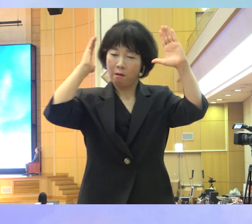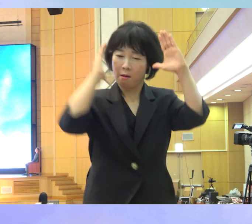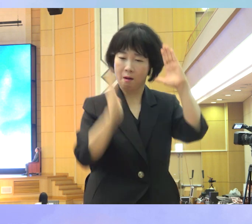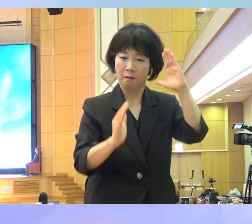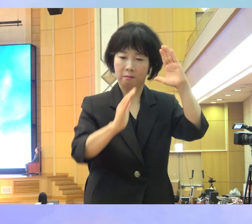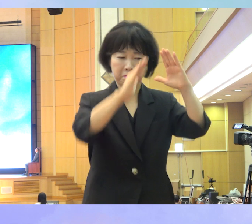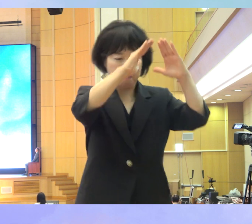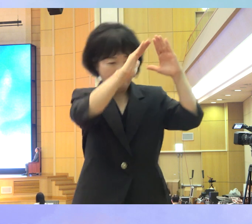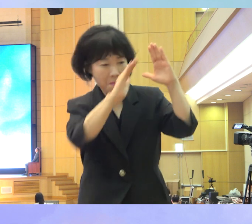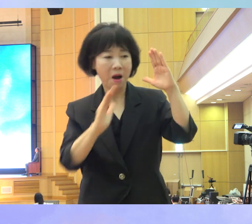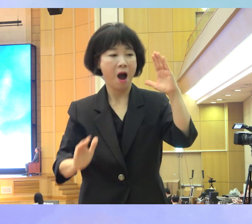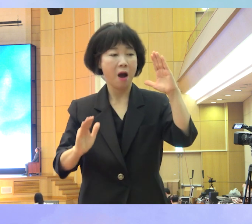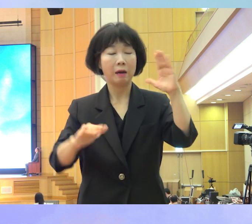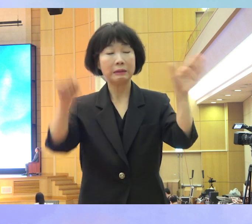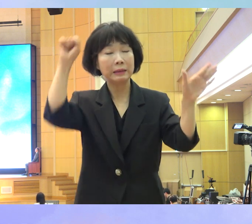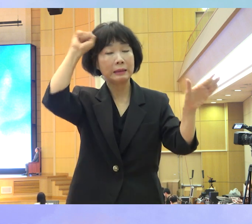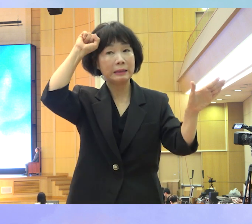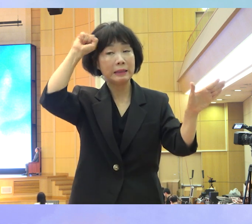공의